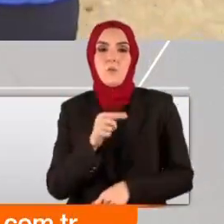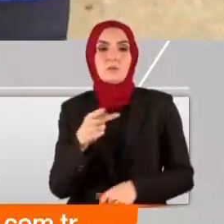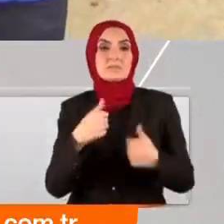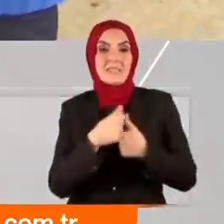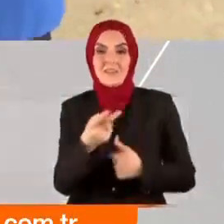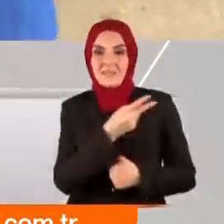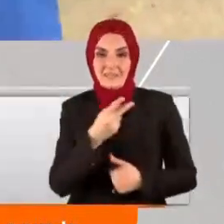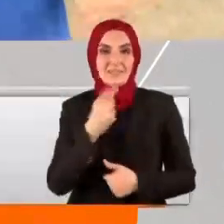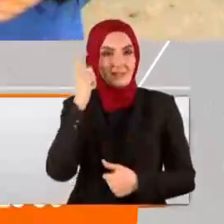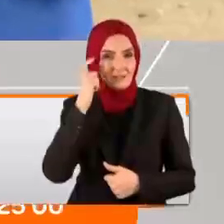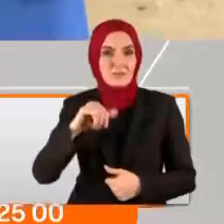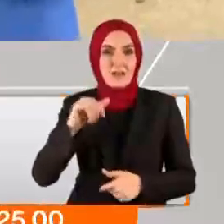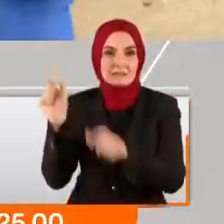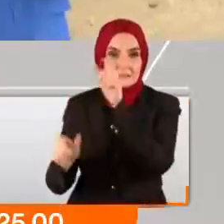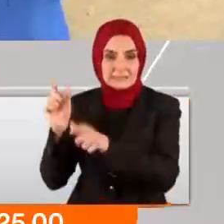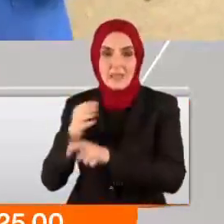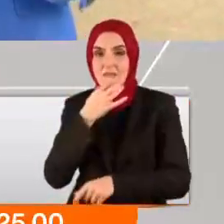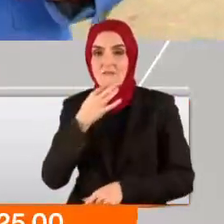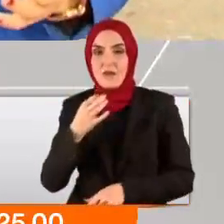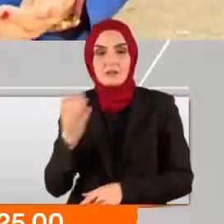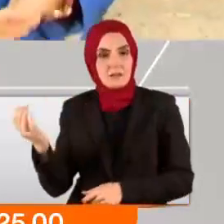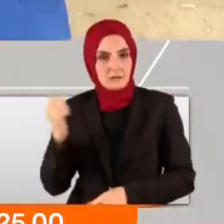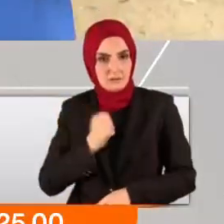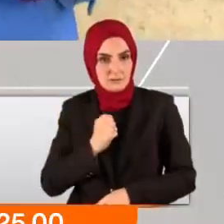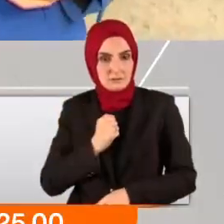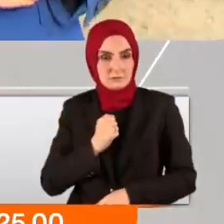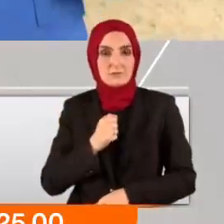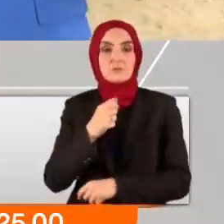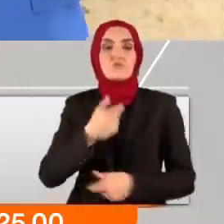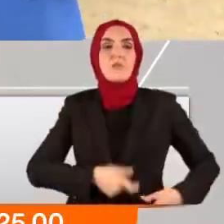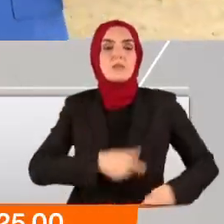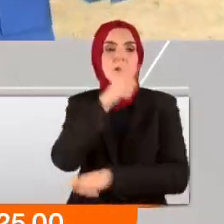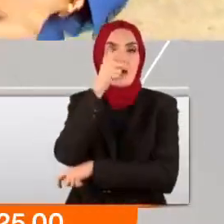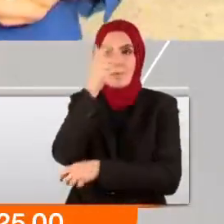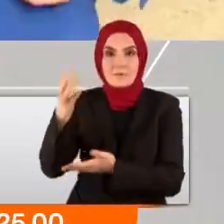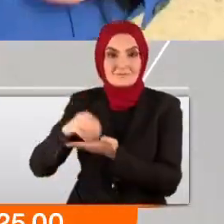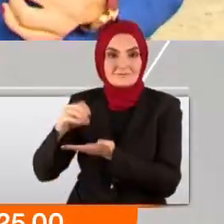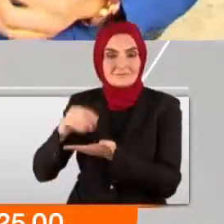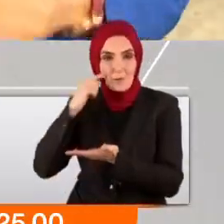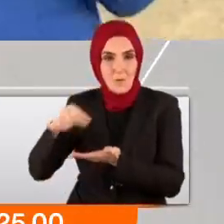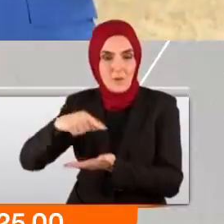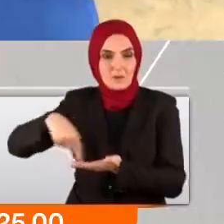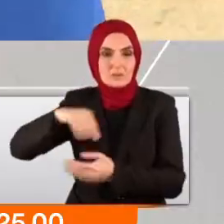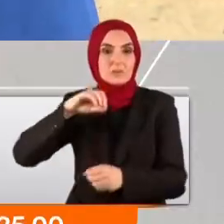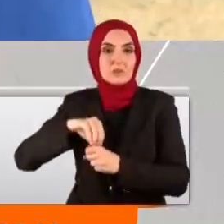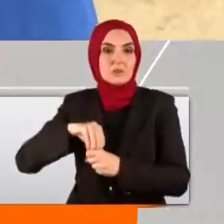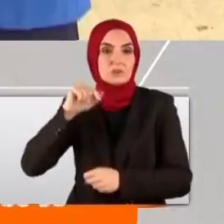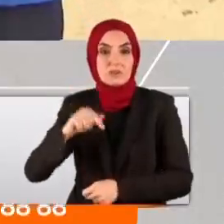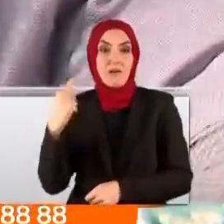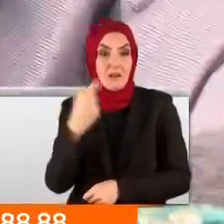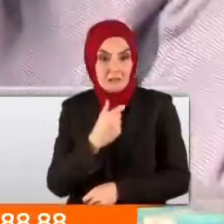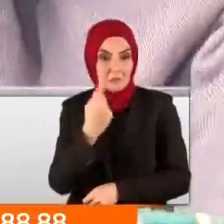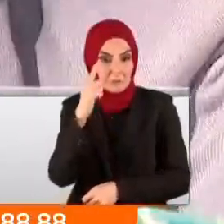polis topladığı tüm güvenlik kameraları görüntülerinden kendilerini katil ya da katillere götürecek bir ipucu